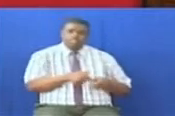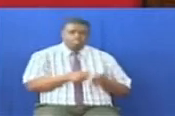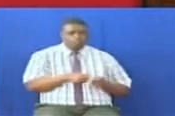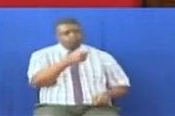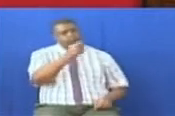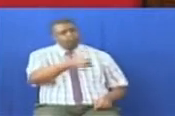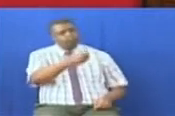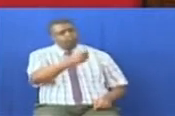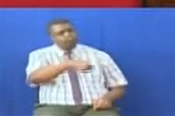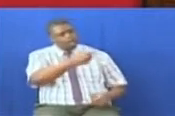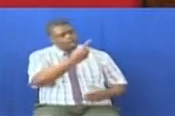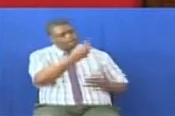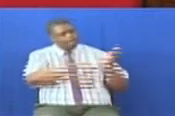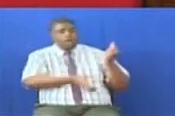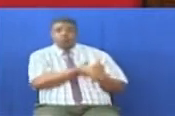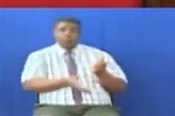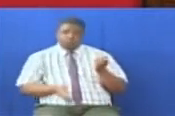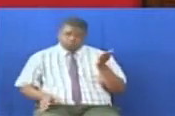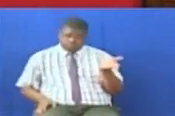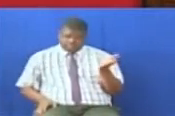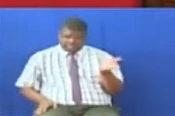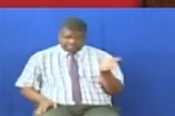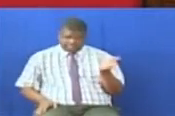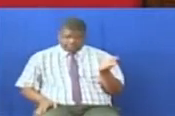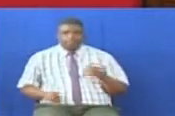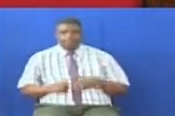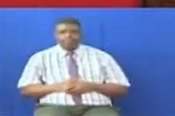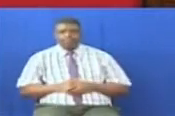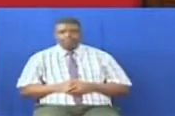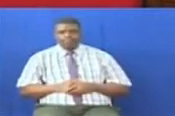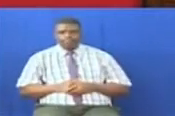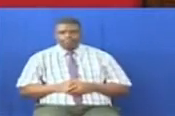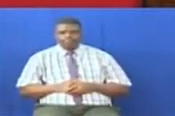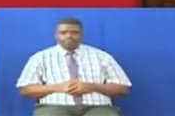Rais Dr. John Pombe Magufuli